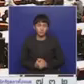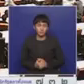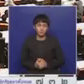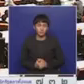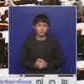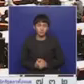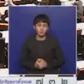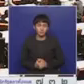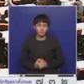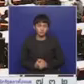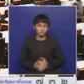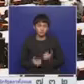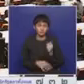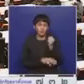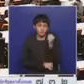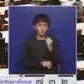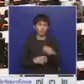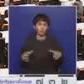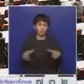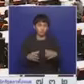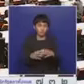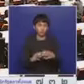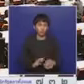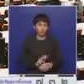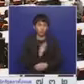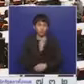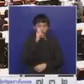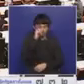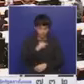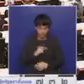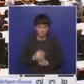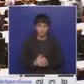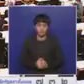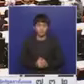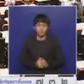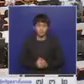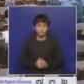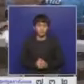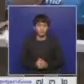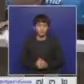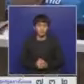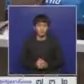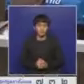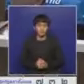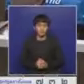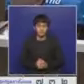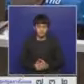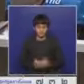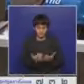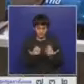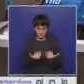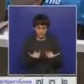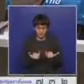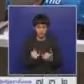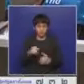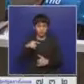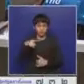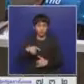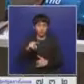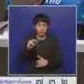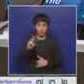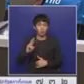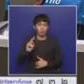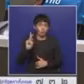สะเดาพรรคภูมิใจไทยท่านประธานสภาที่เคารพครับเนื่องจากการประกาศพระราชกฤษฎีกา